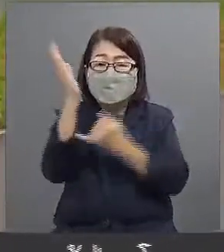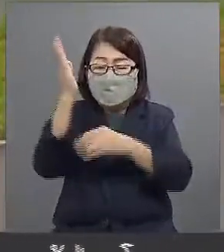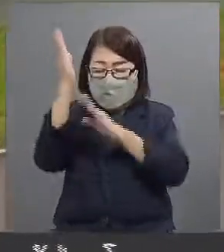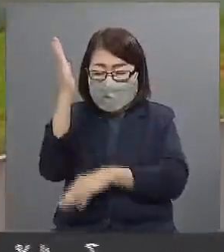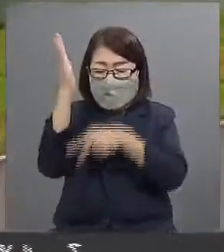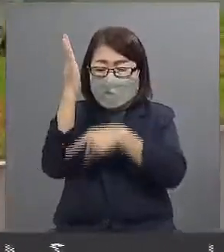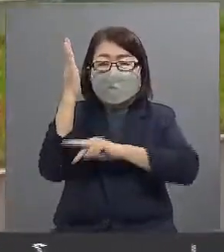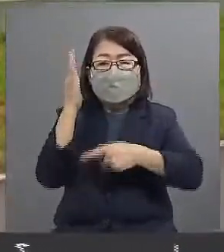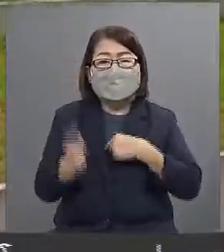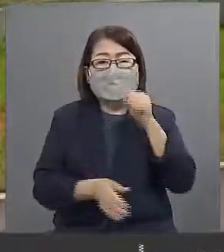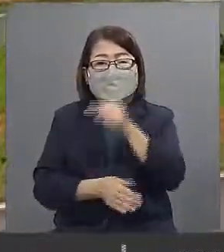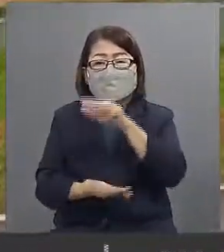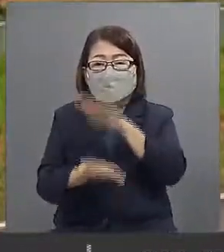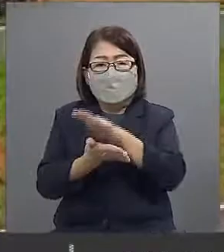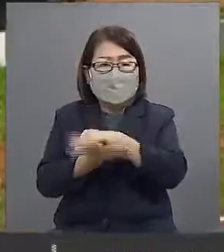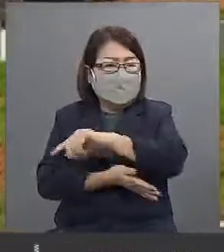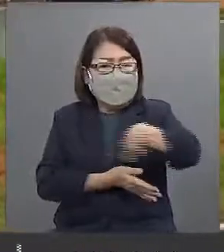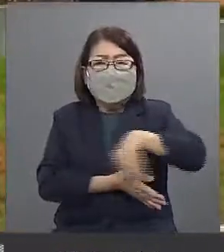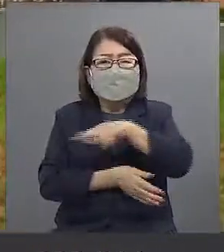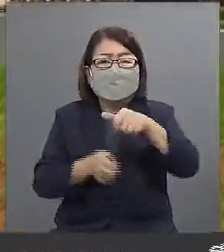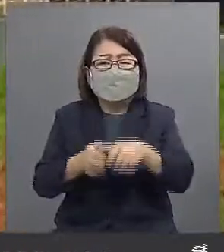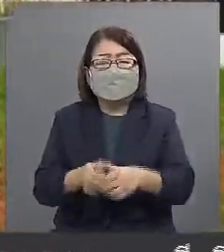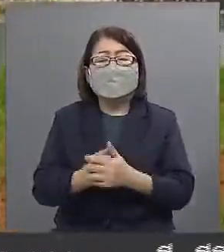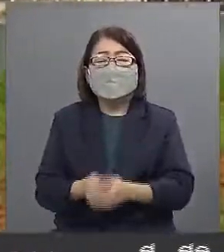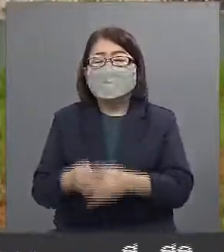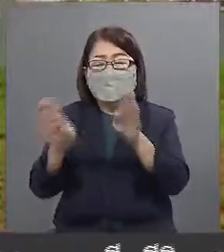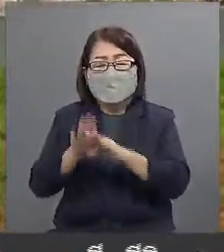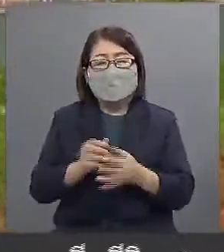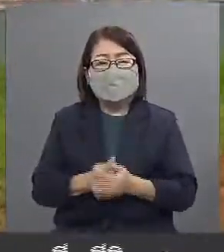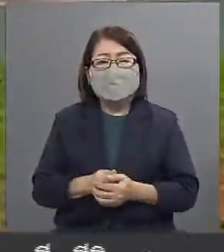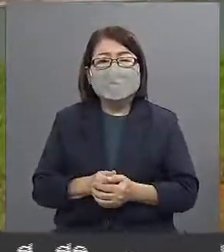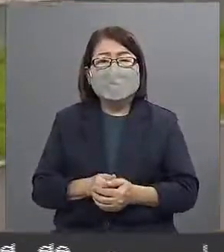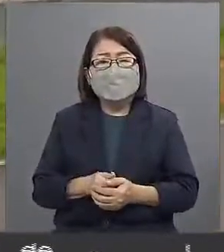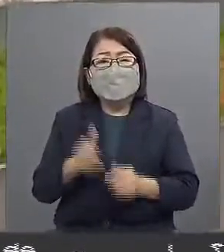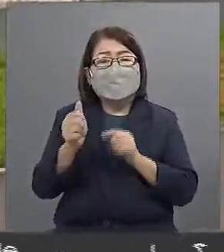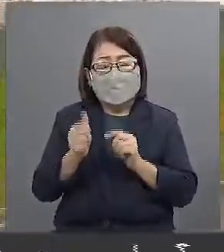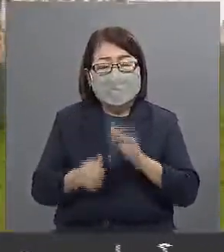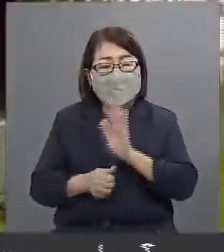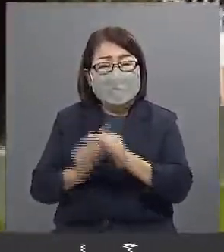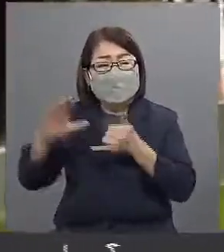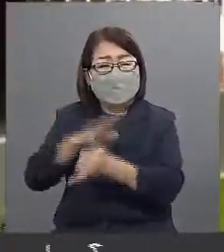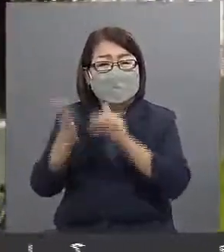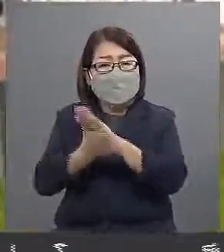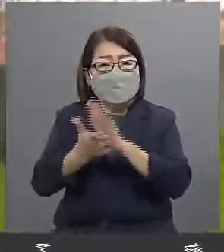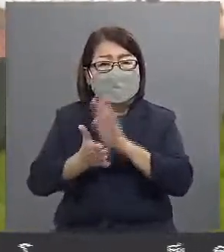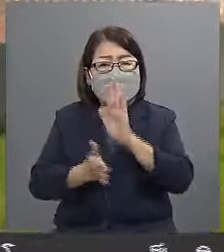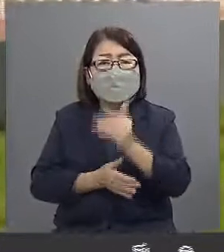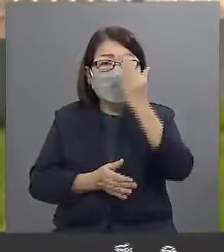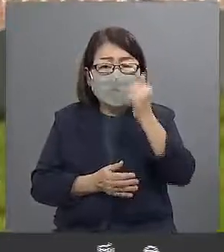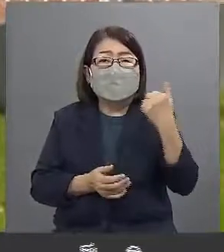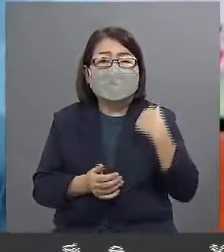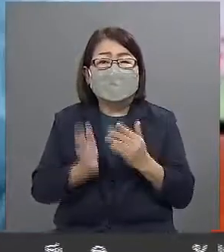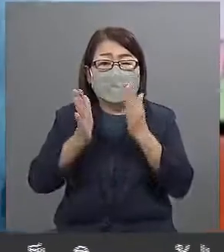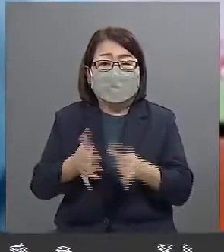โรงเรียนทุกแห่งในพื้นที่อำเภอคุระบุรีโดยห้ามเข้าไปในพื้นที่โรงเรียนเด็ดขาดหลังพบมีผู้ติดเชื้อบริเวณ